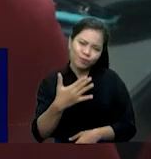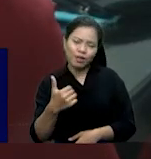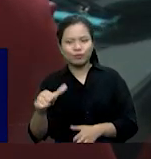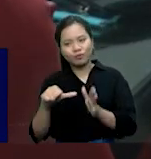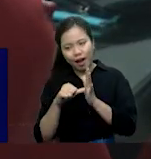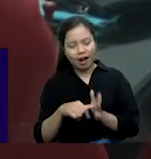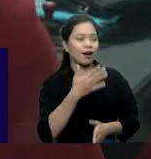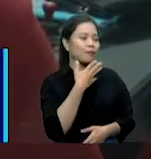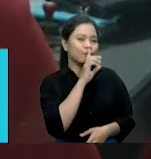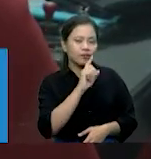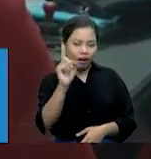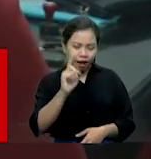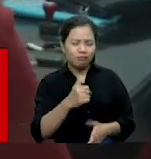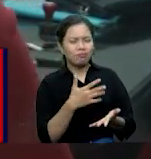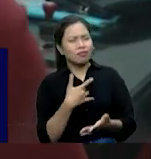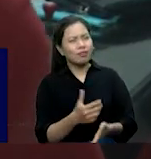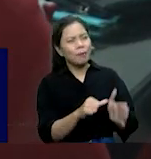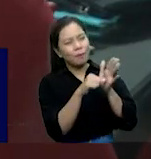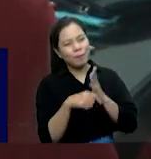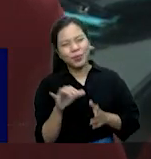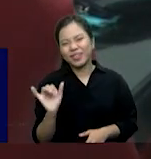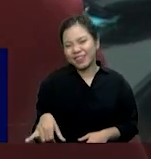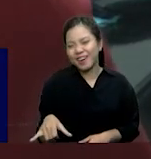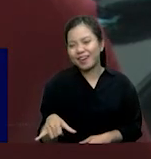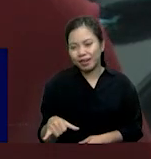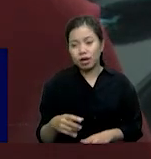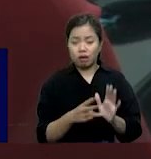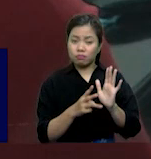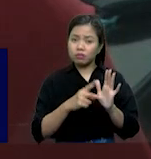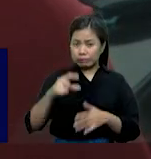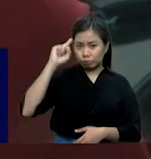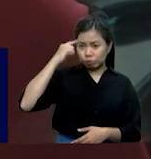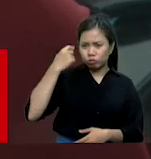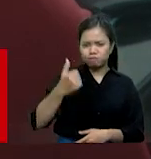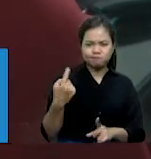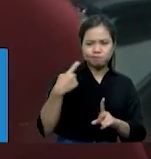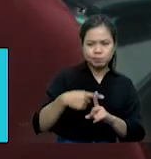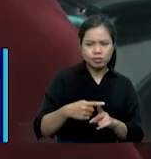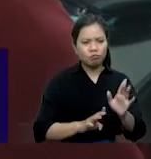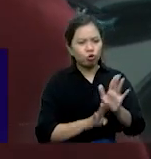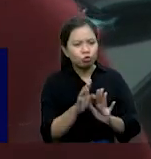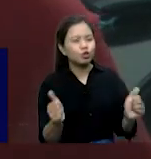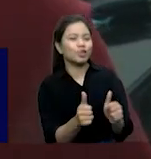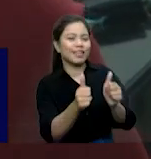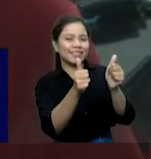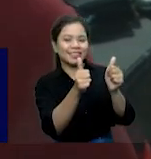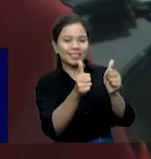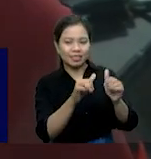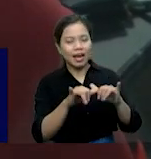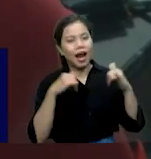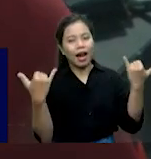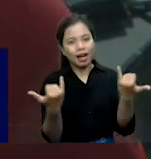bisa membantu, mudah-mudahan MNC Peduli tambah maju, sukses melalui Yayasan